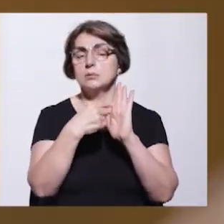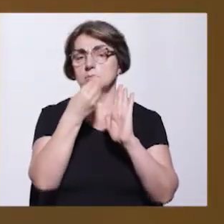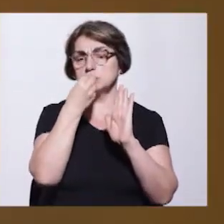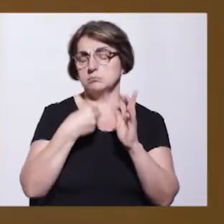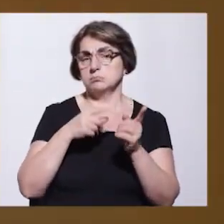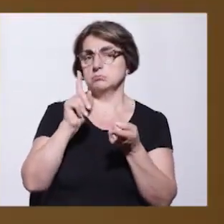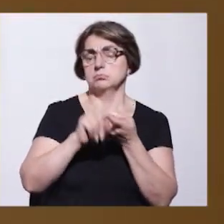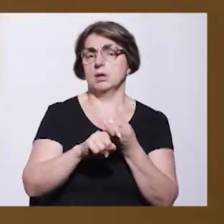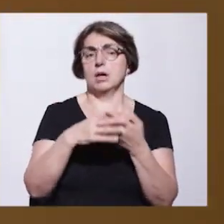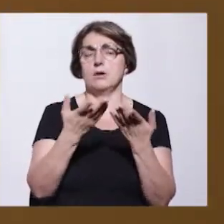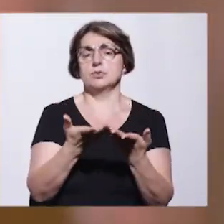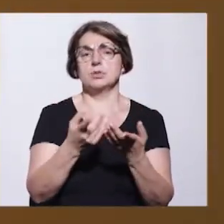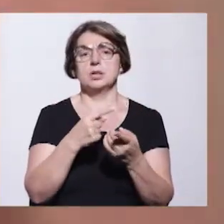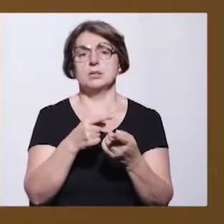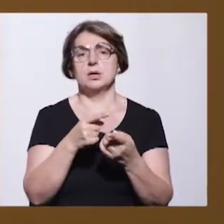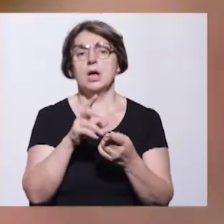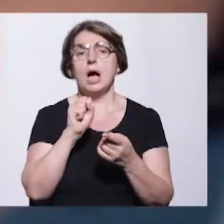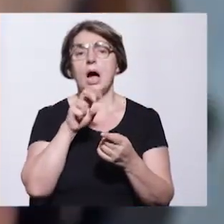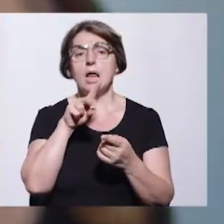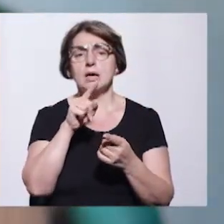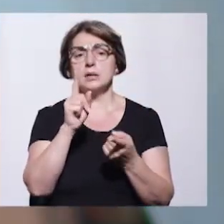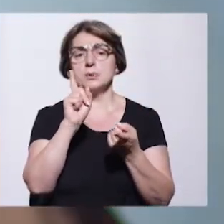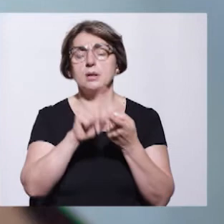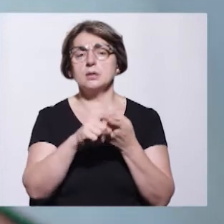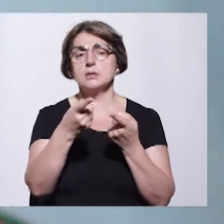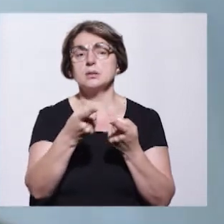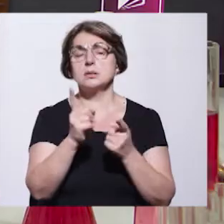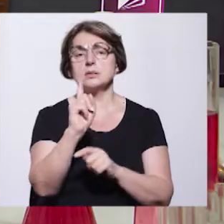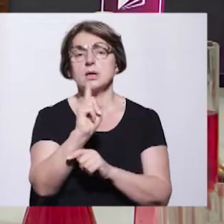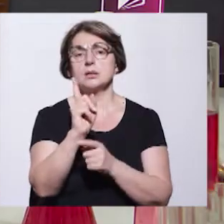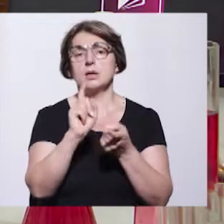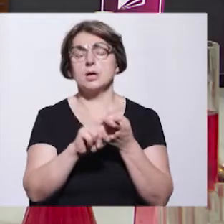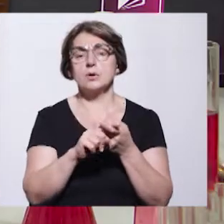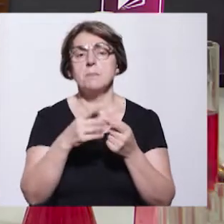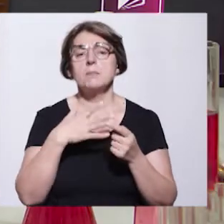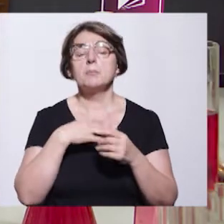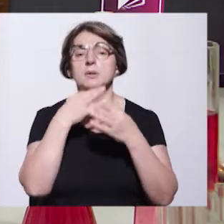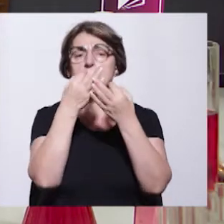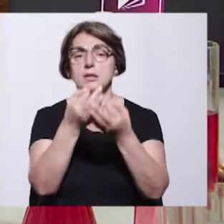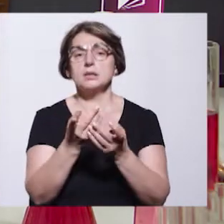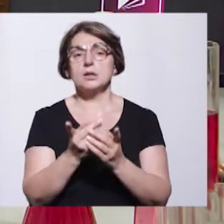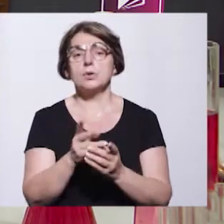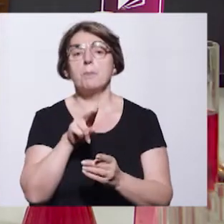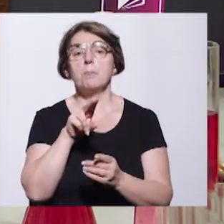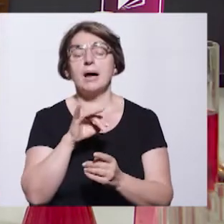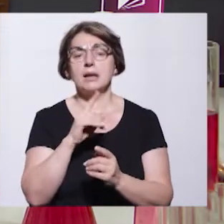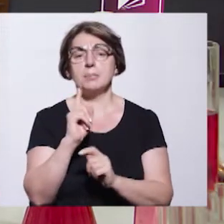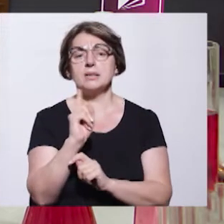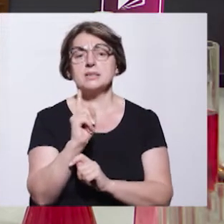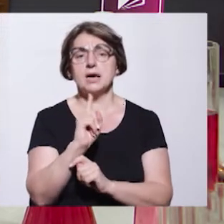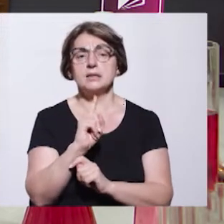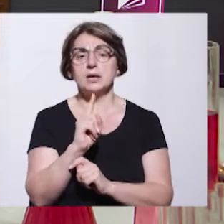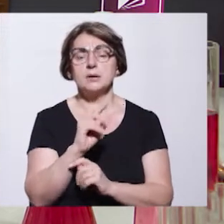კითხვა, რა შუაში არის ალკანებთან პარაფინის სანთელი. მე მინდა გითხრათ, რომ პარაფინის